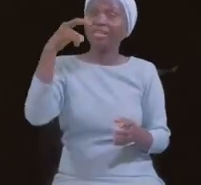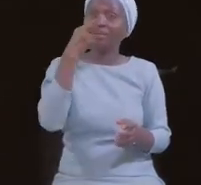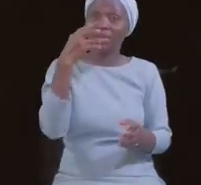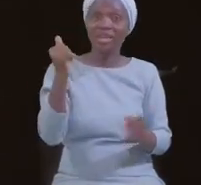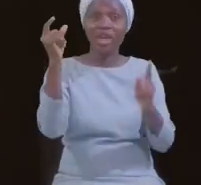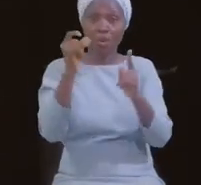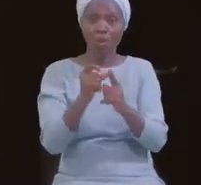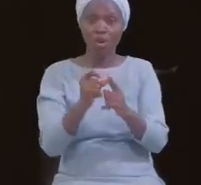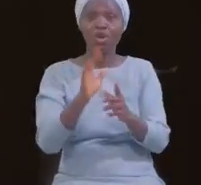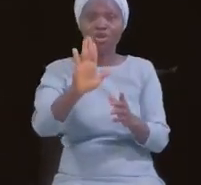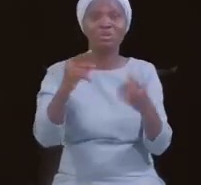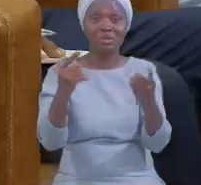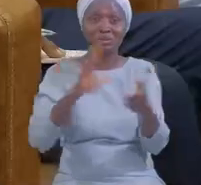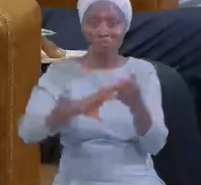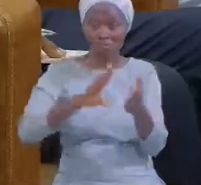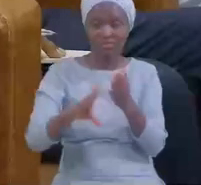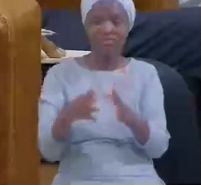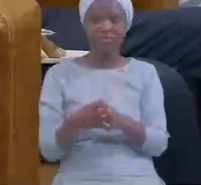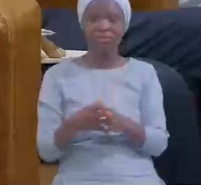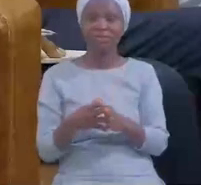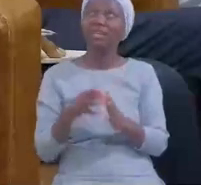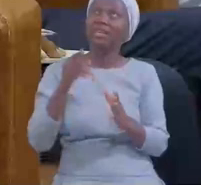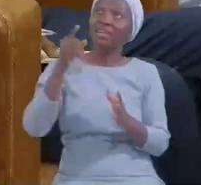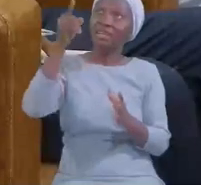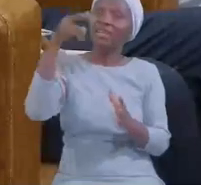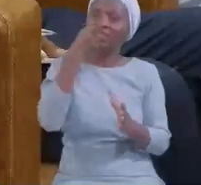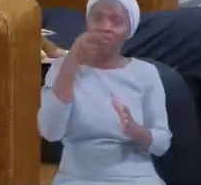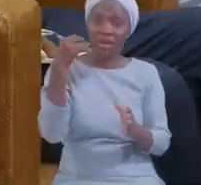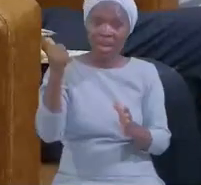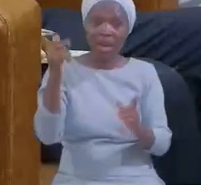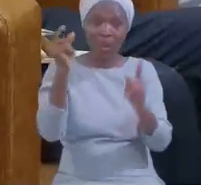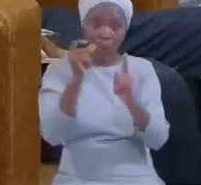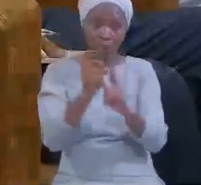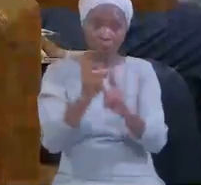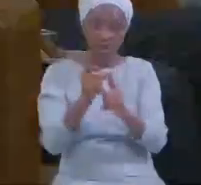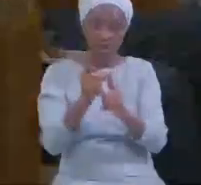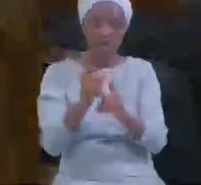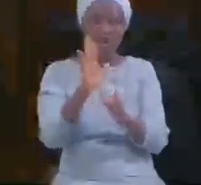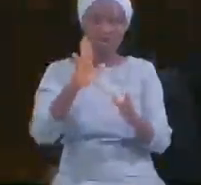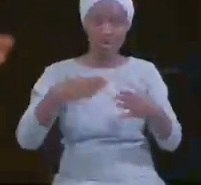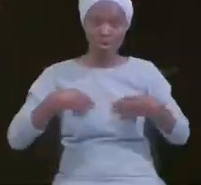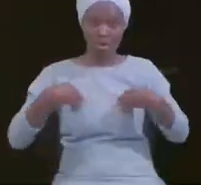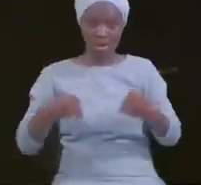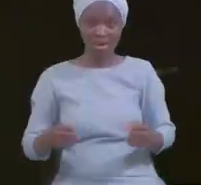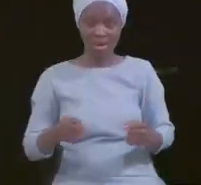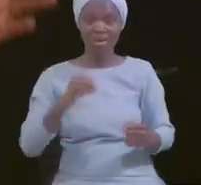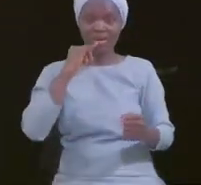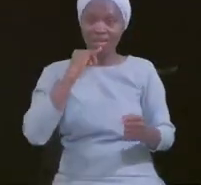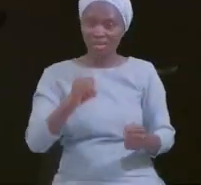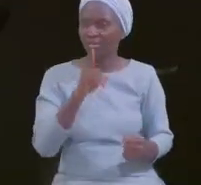maladies, vos problèmes, vos péchés sont pardonnés. Quand il parle, votre guérison sera